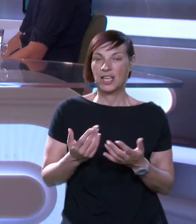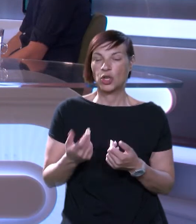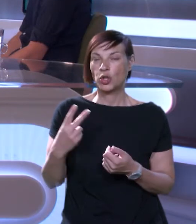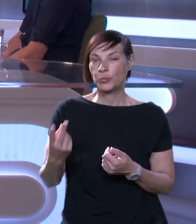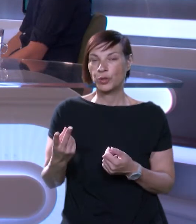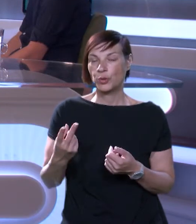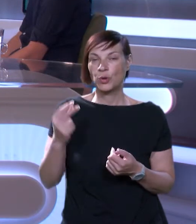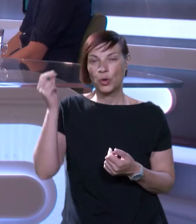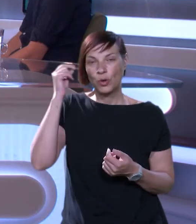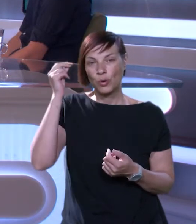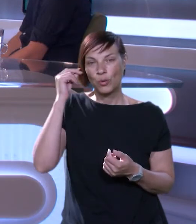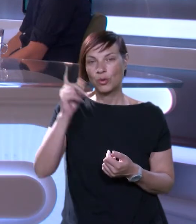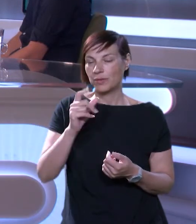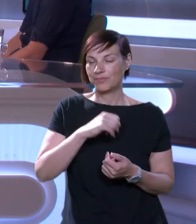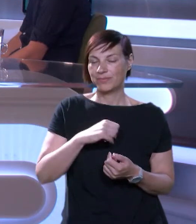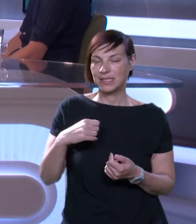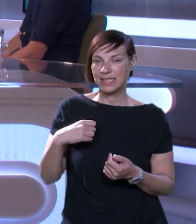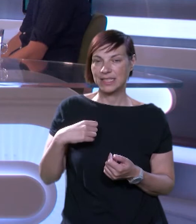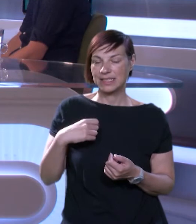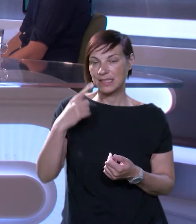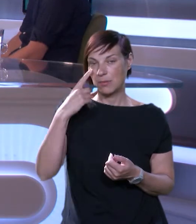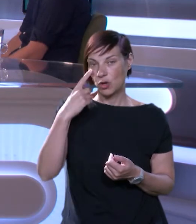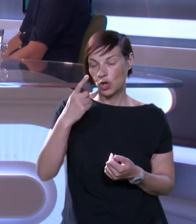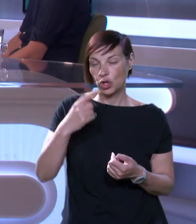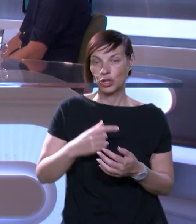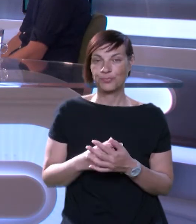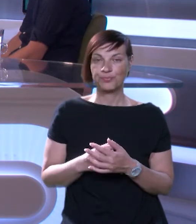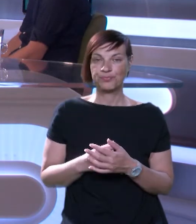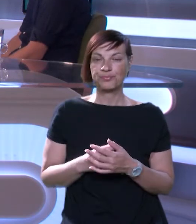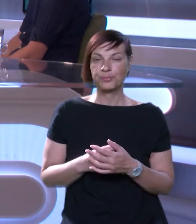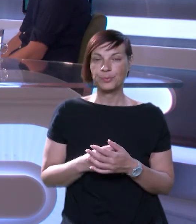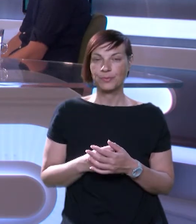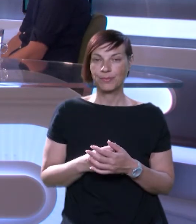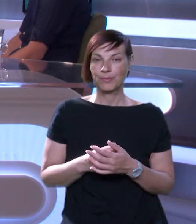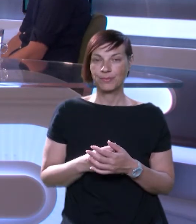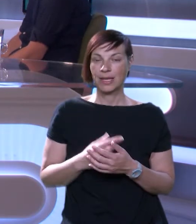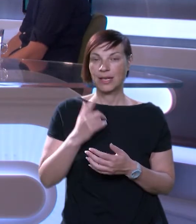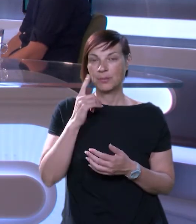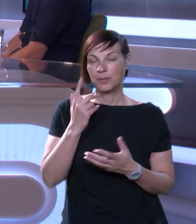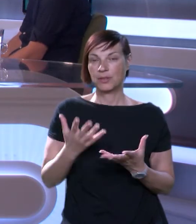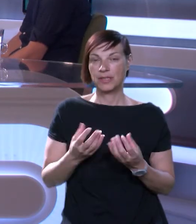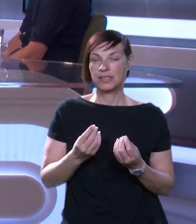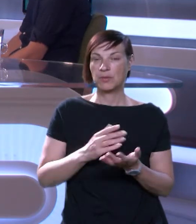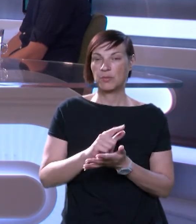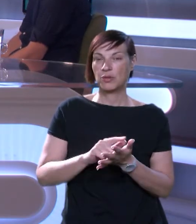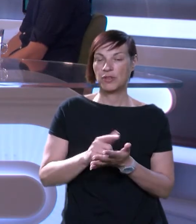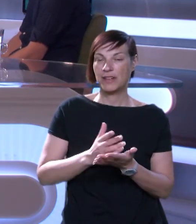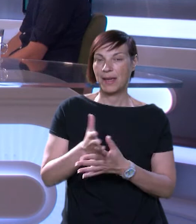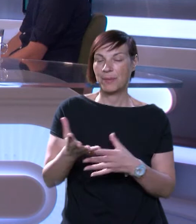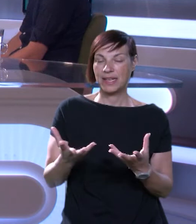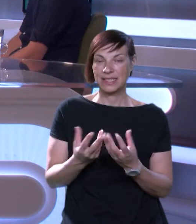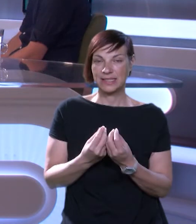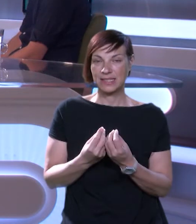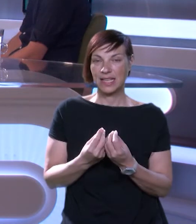to neko drugo uho, ne samo oko. Tako da je to... Proveli smo puno vremena, Vlado i ja,